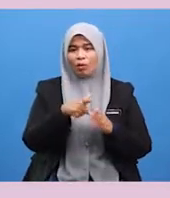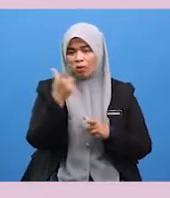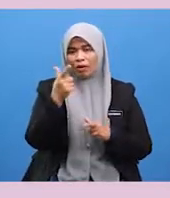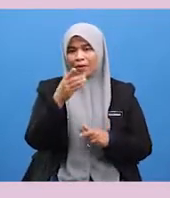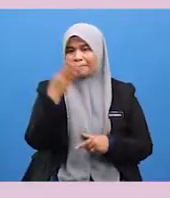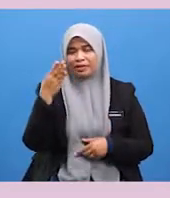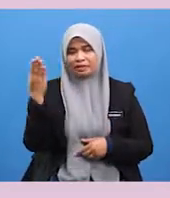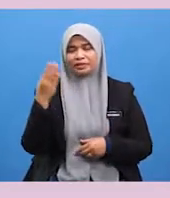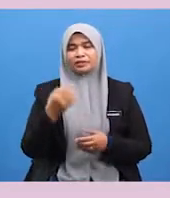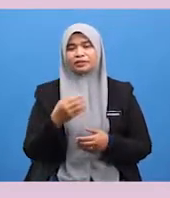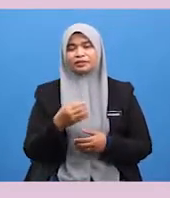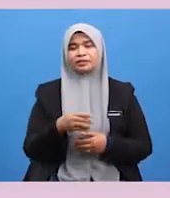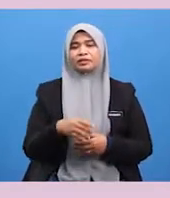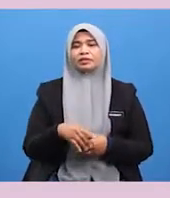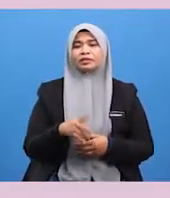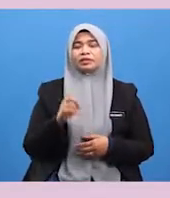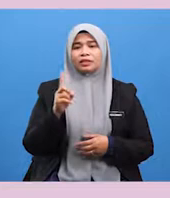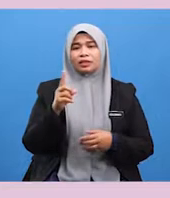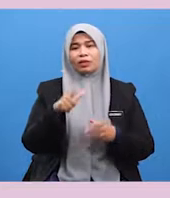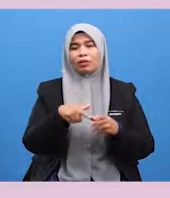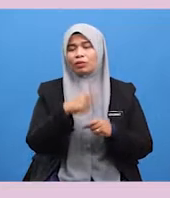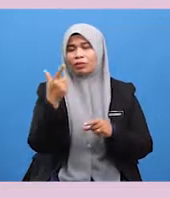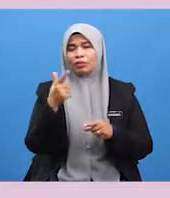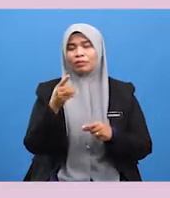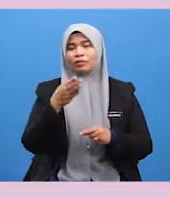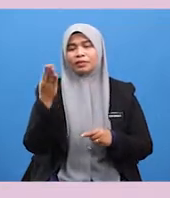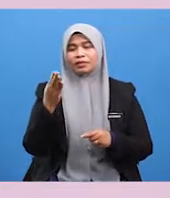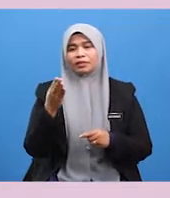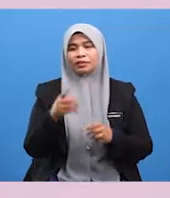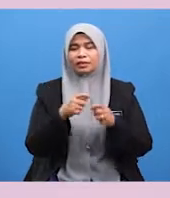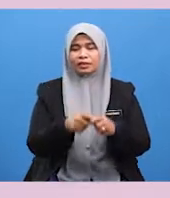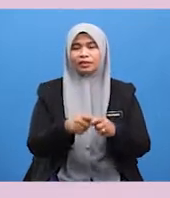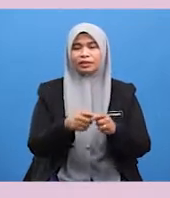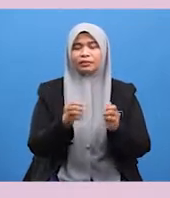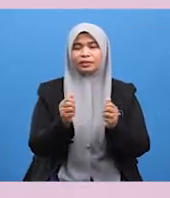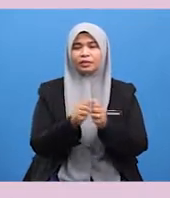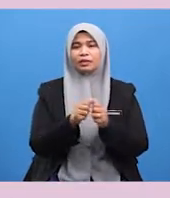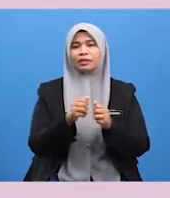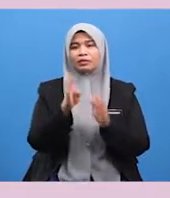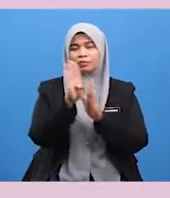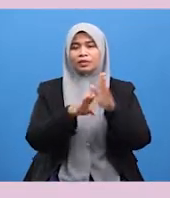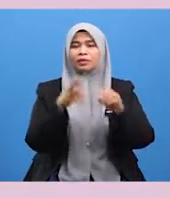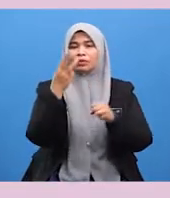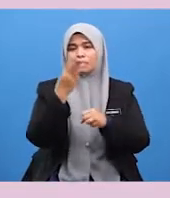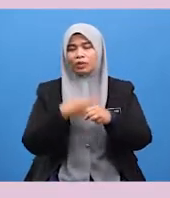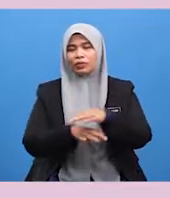biasa. Frasa dia luar biasa bertepatan dengan jati diri